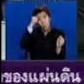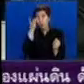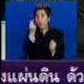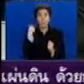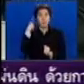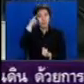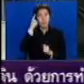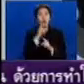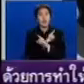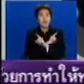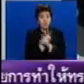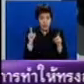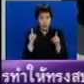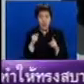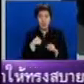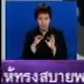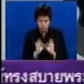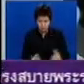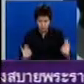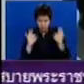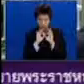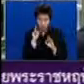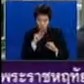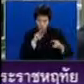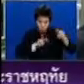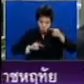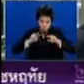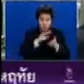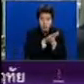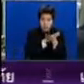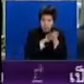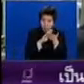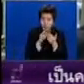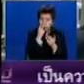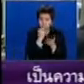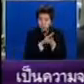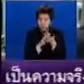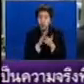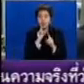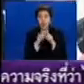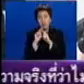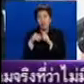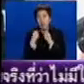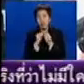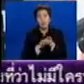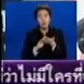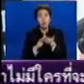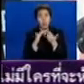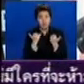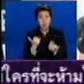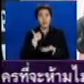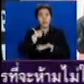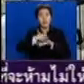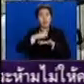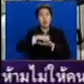ฏิบัติตลอดเวลาคือหน้าที่ดูแลความปลอดภัยและรักษาความสงบเรียบร้อยให้เกิดขึ้นในบ้านเมืองวีรพรวังสะอาดส